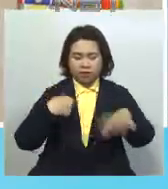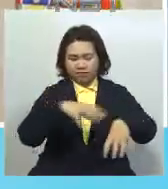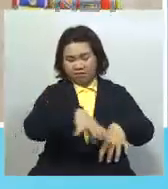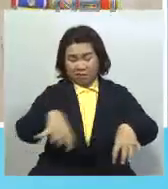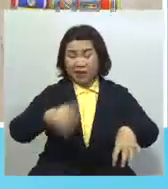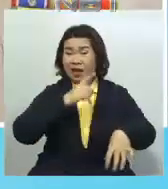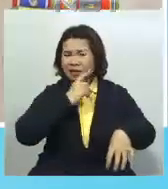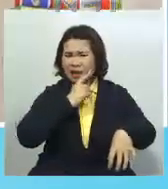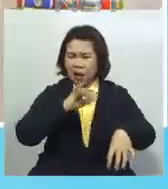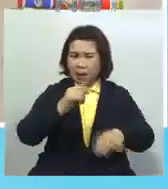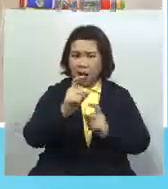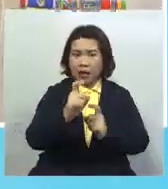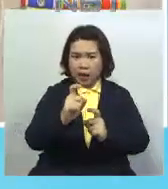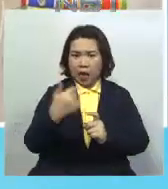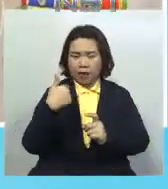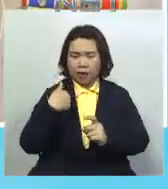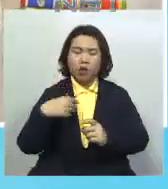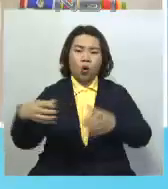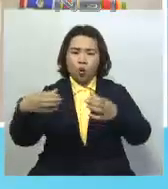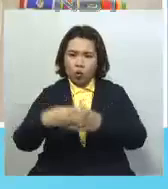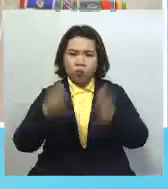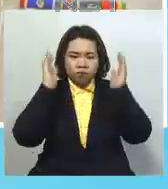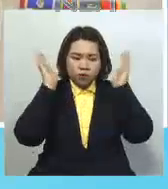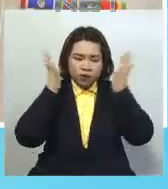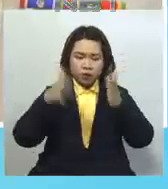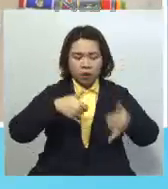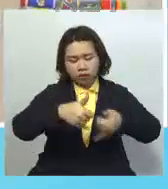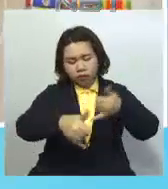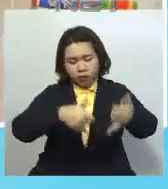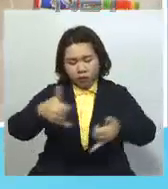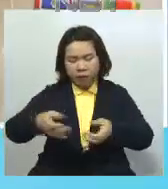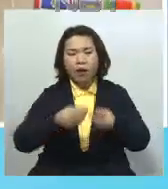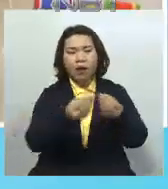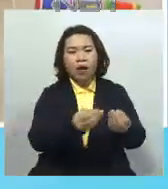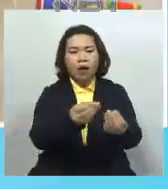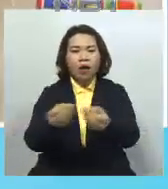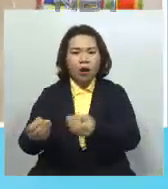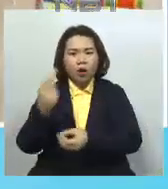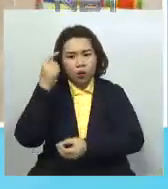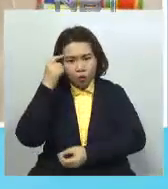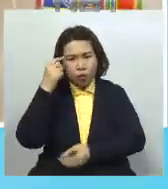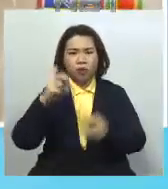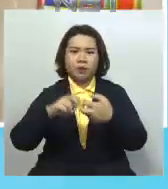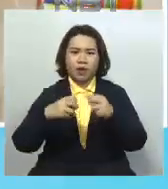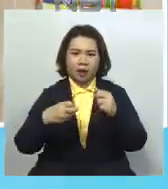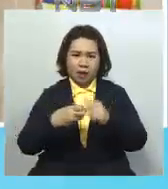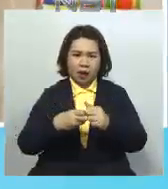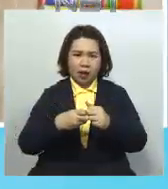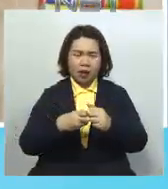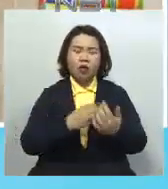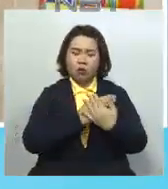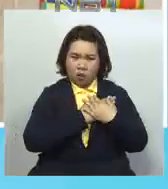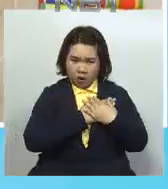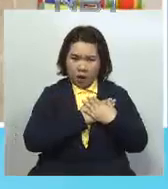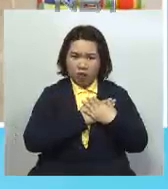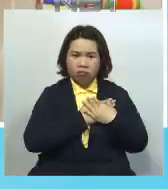แหลมเนี่ยเราก็จัดชุดประชาสัมพันธ์สร้างความรับรู้สร้างความตระหนักกับพี่น้องประชาชนในพื้นที่ให้มีความรักและความหว